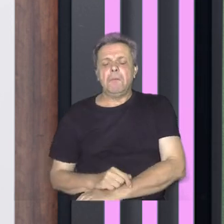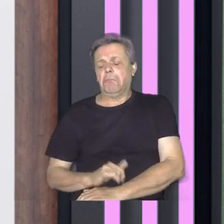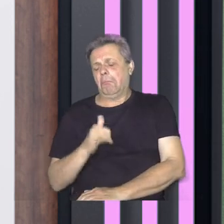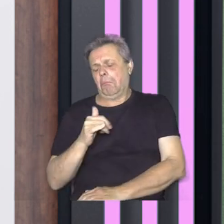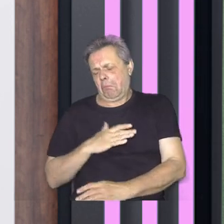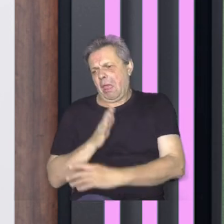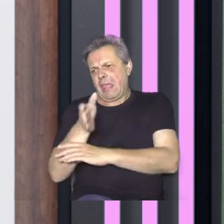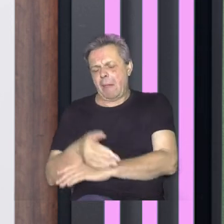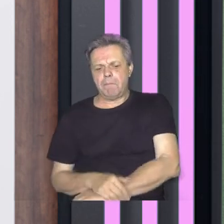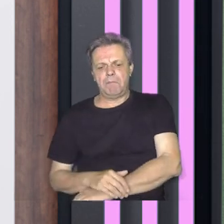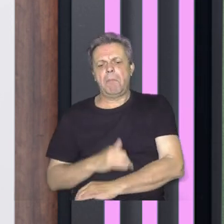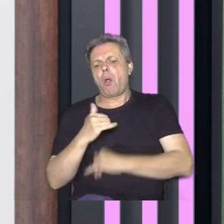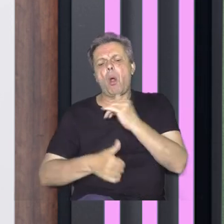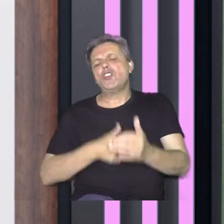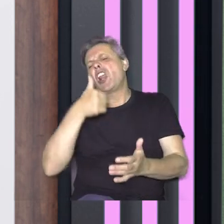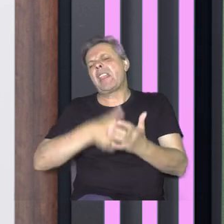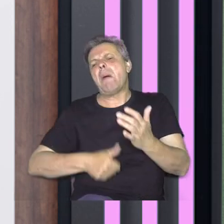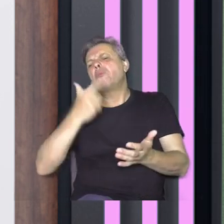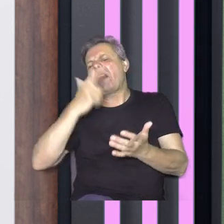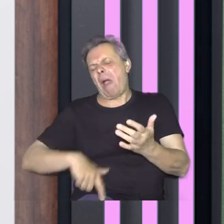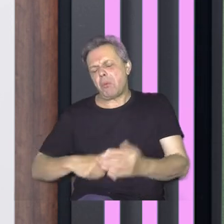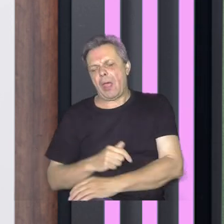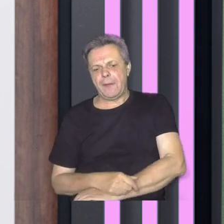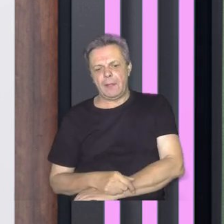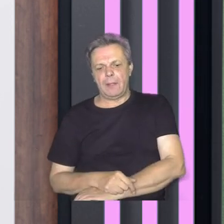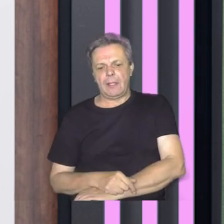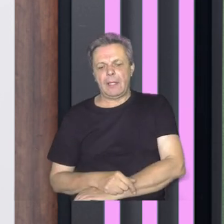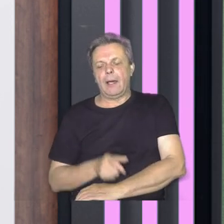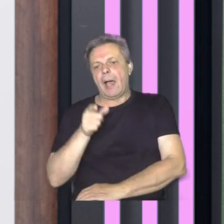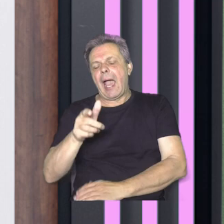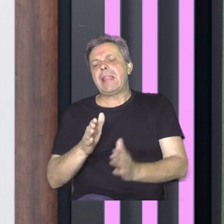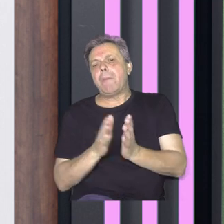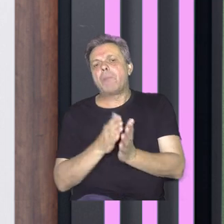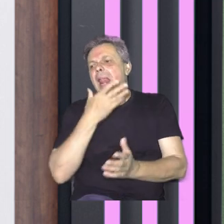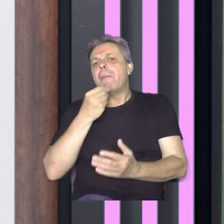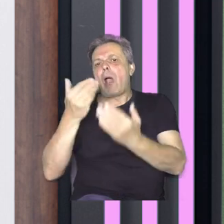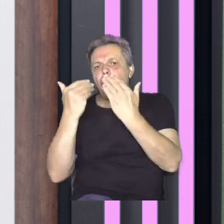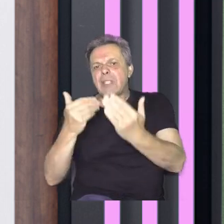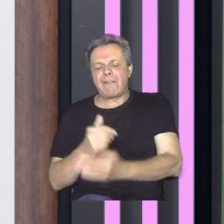Ja kažem, idem, ja godišnje idem, jednom, dva put do njega. Pa daj